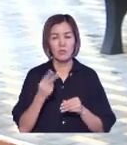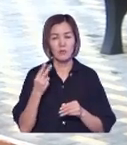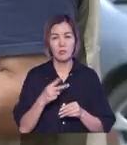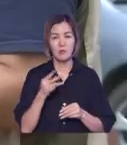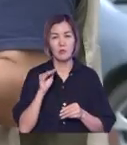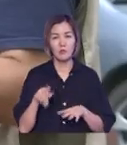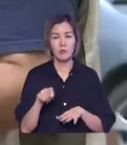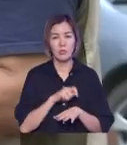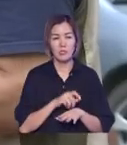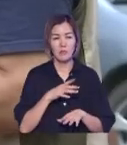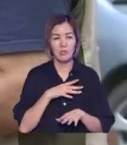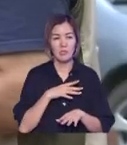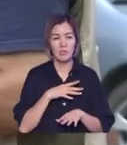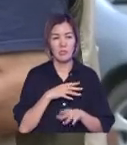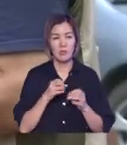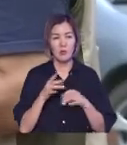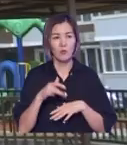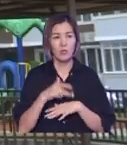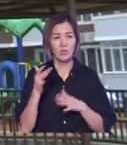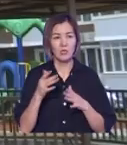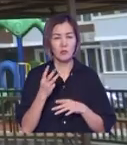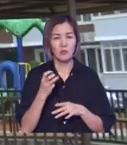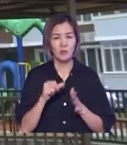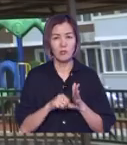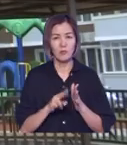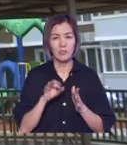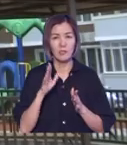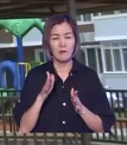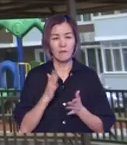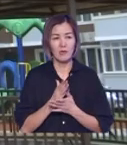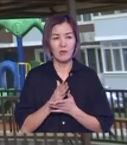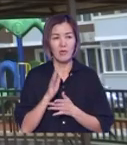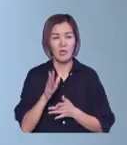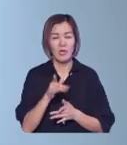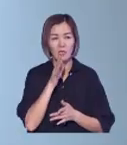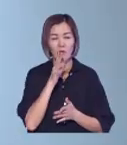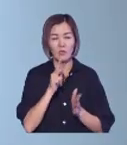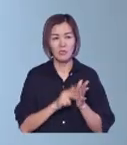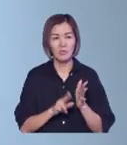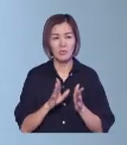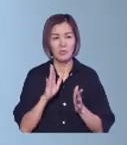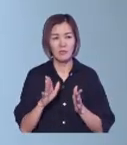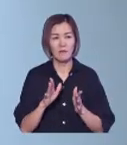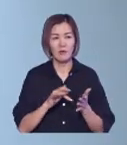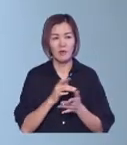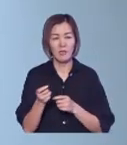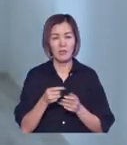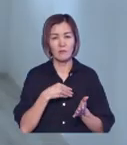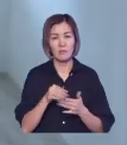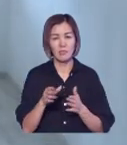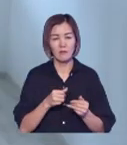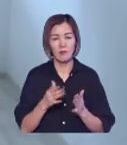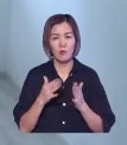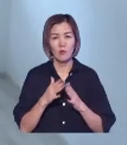23 мың шаршы метрді құрайды. 12 қабатты 360 пәтерлі. Алда оның 80 пәтерін қала әкімдігі сатып алып,